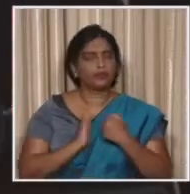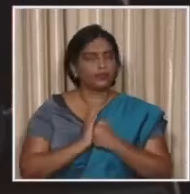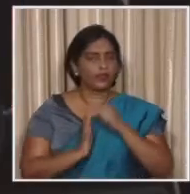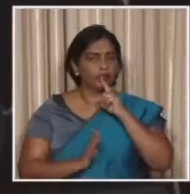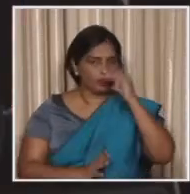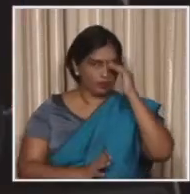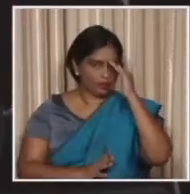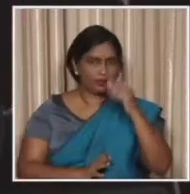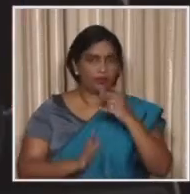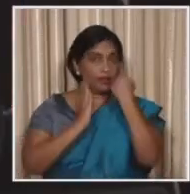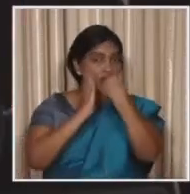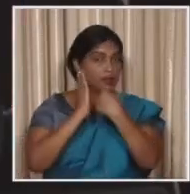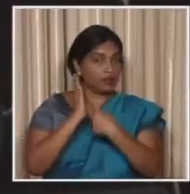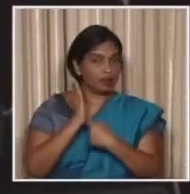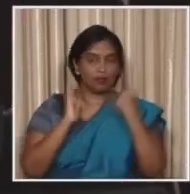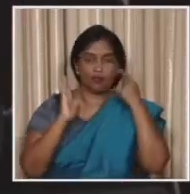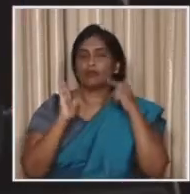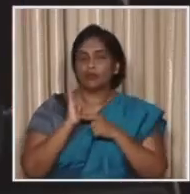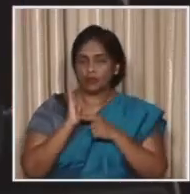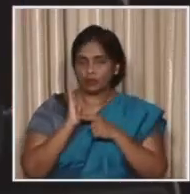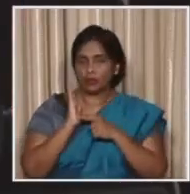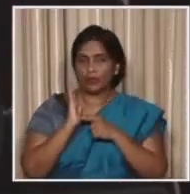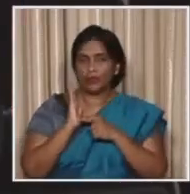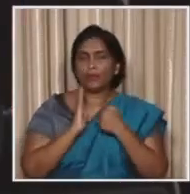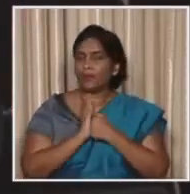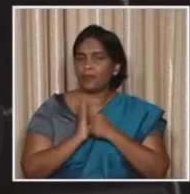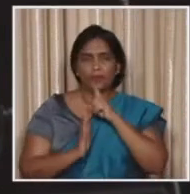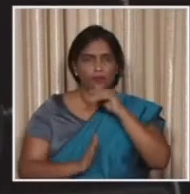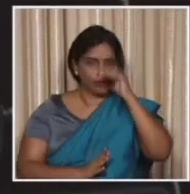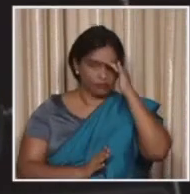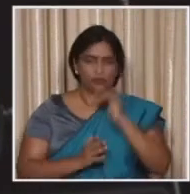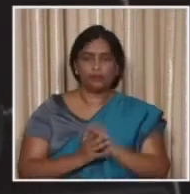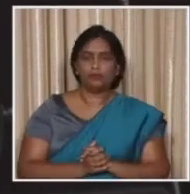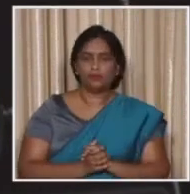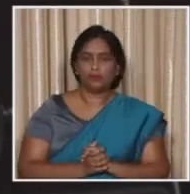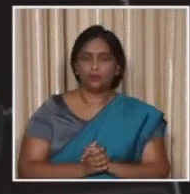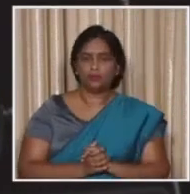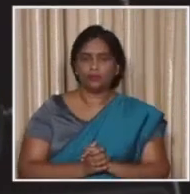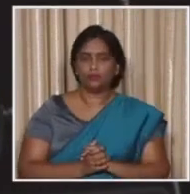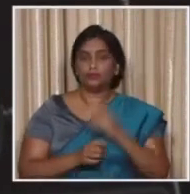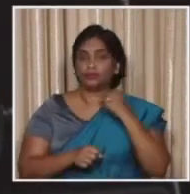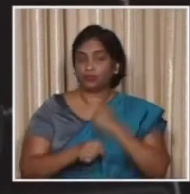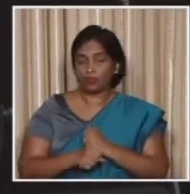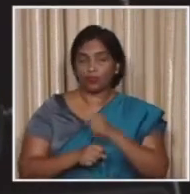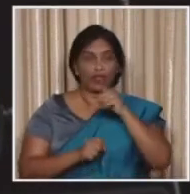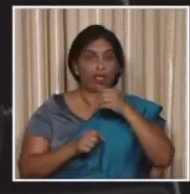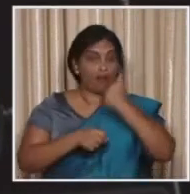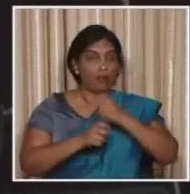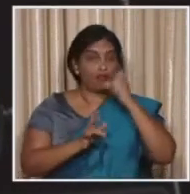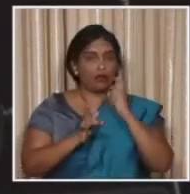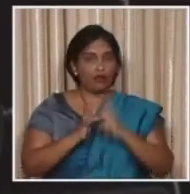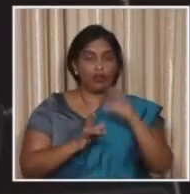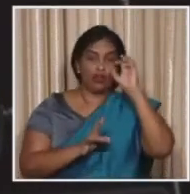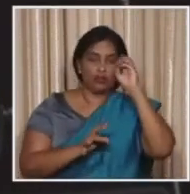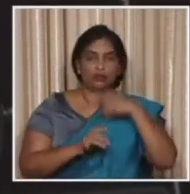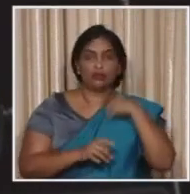තුමා මම මේ කතික ලයිස්තුව පිළිබඳව කතා කරන්නේ. දැන් අරු කතානායකතුමා ඔබතුමා සහ ආණ්ඩුපක්ෂයේ ප්‍රධාන සංවිධායකතුමා උදේවරුයි